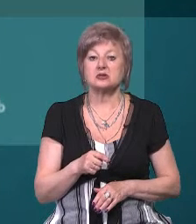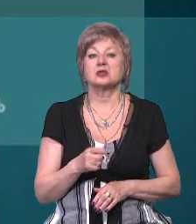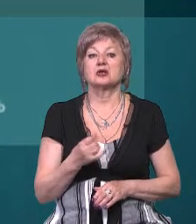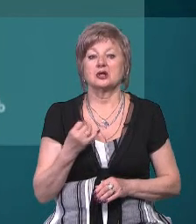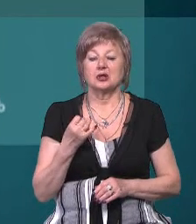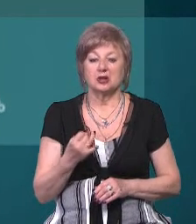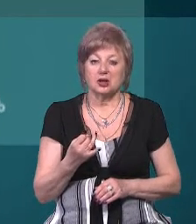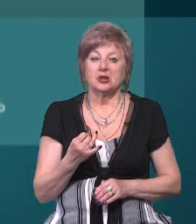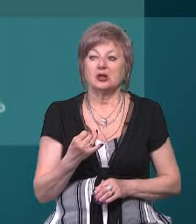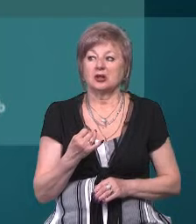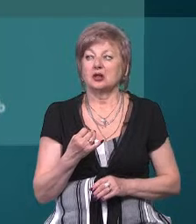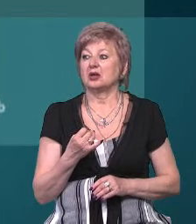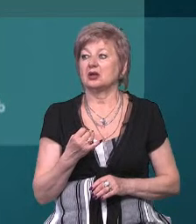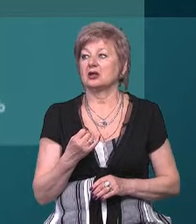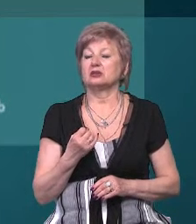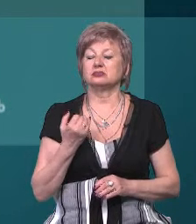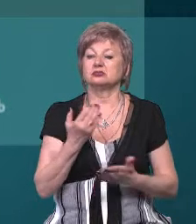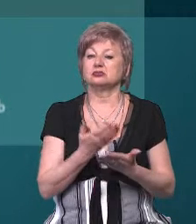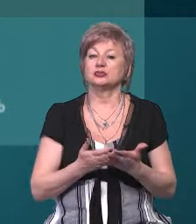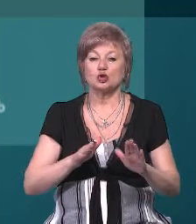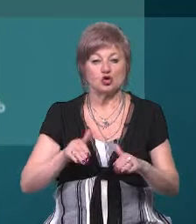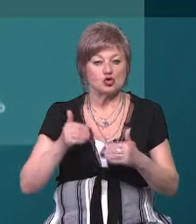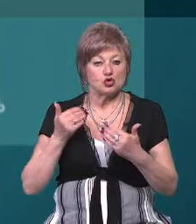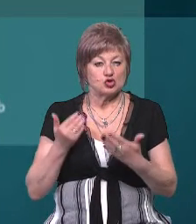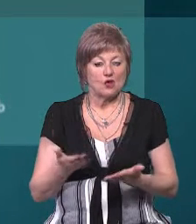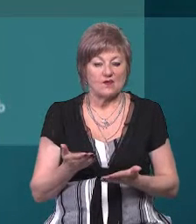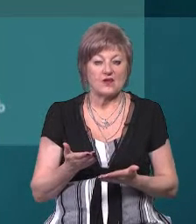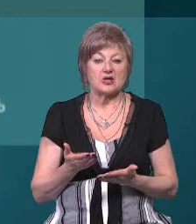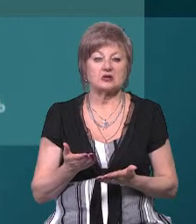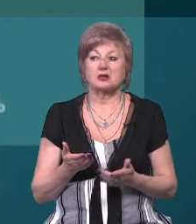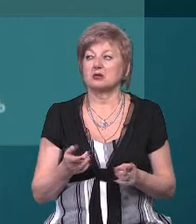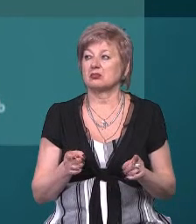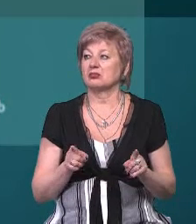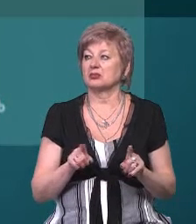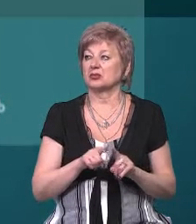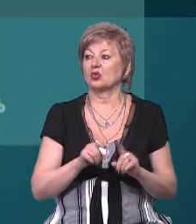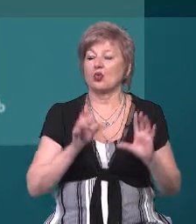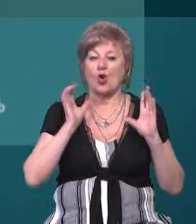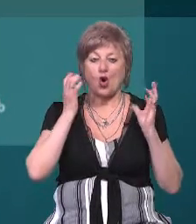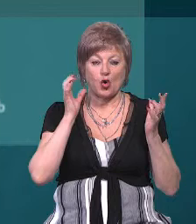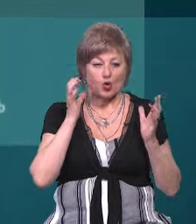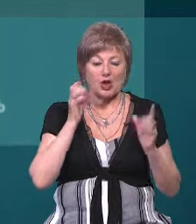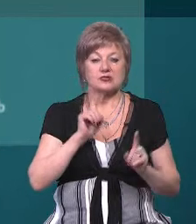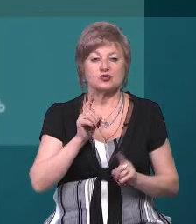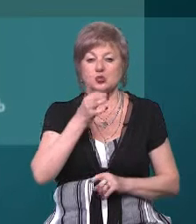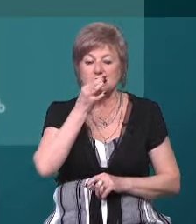будь-який радіофізик вам і взагалі фахівець у сфері радіо може сказати,